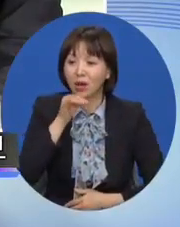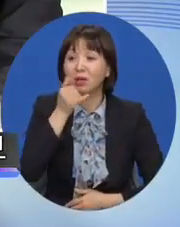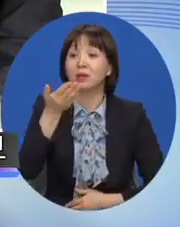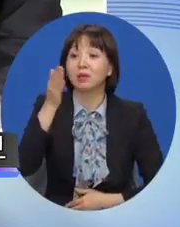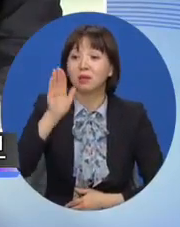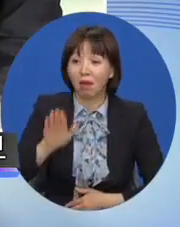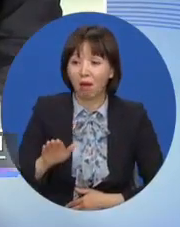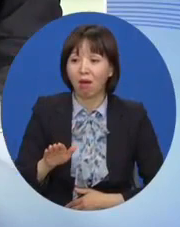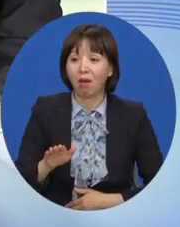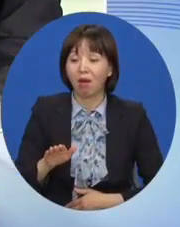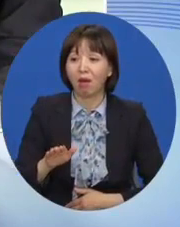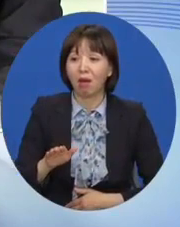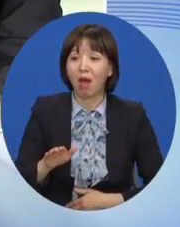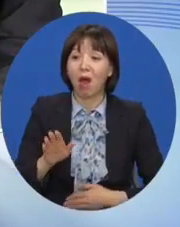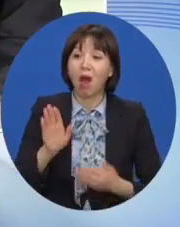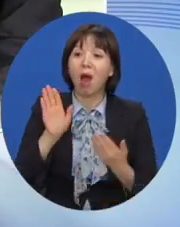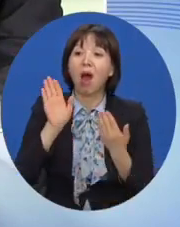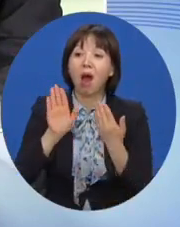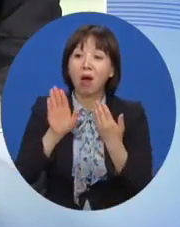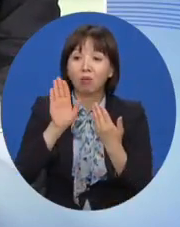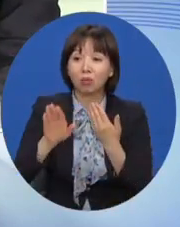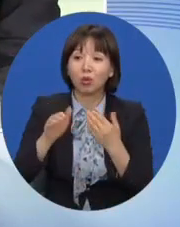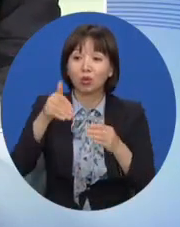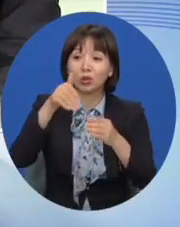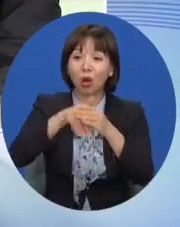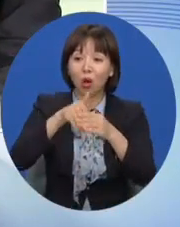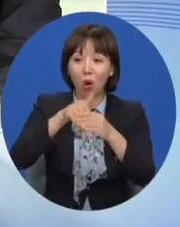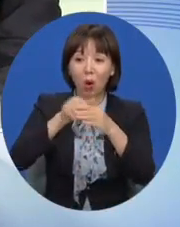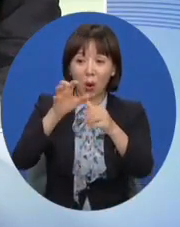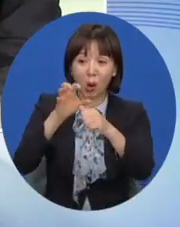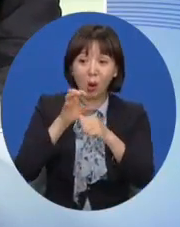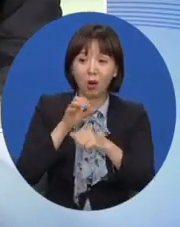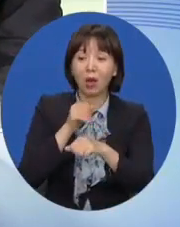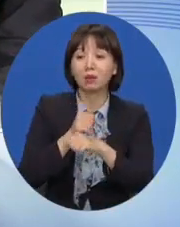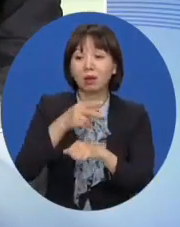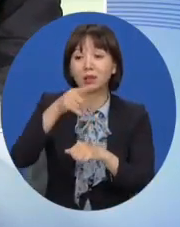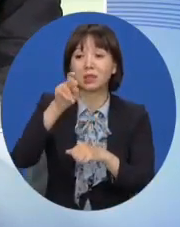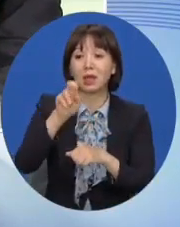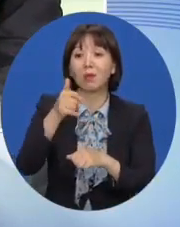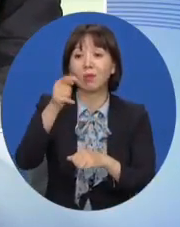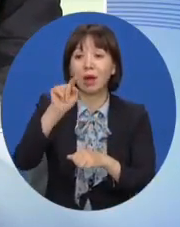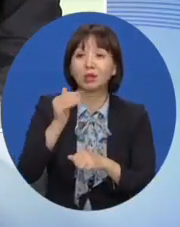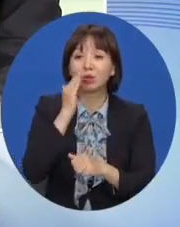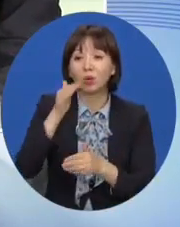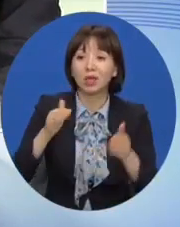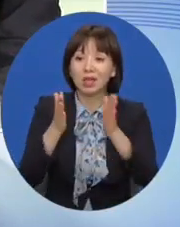마치 차기 선거를 겨냥해서 지금 삼한의 초록길을 시작한다,